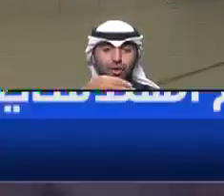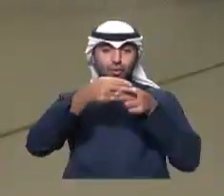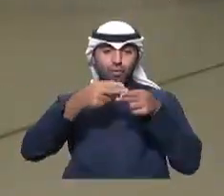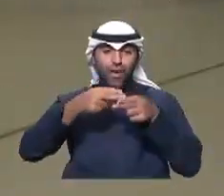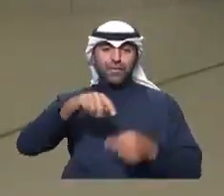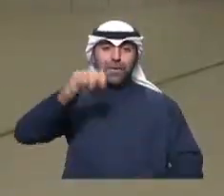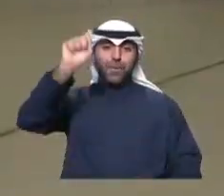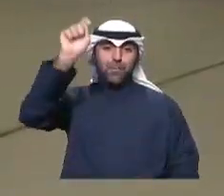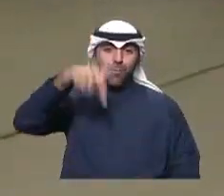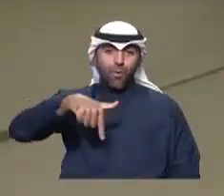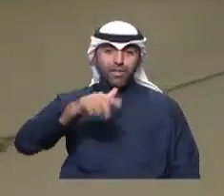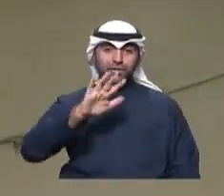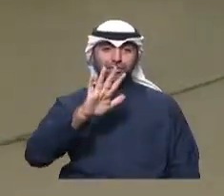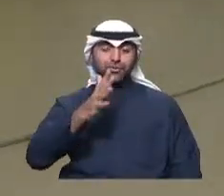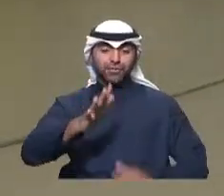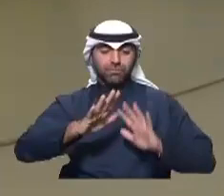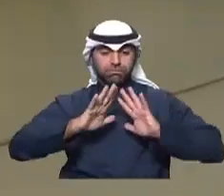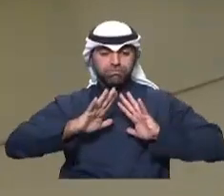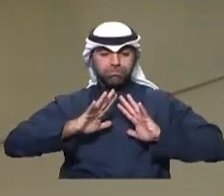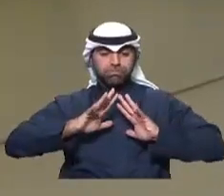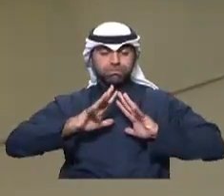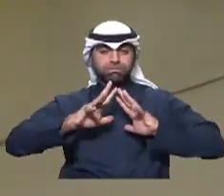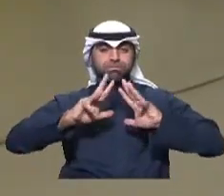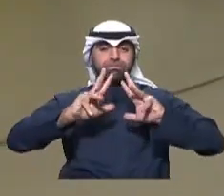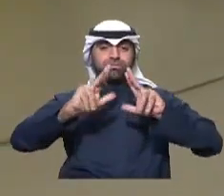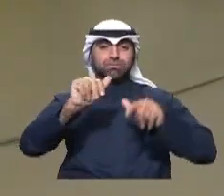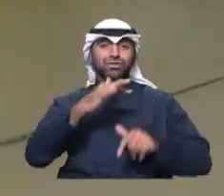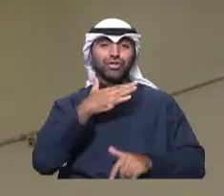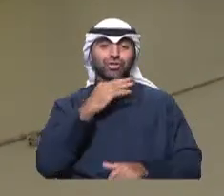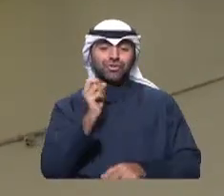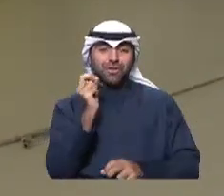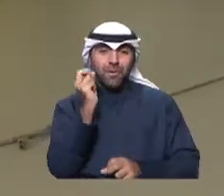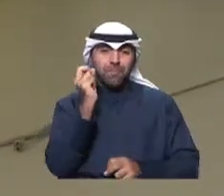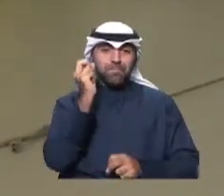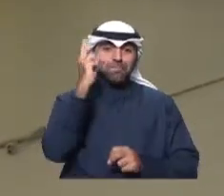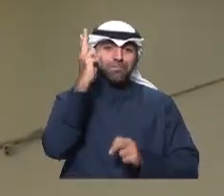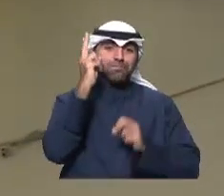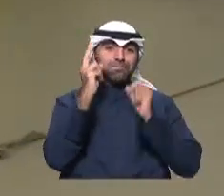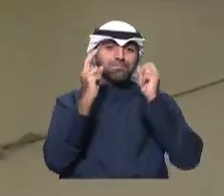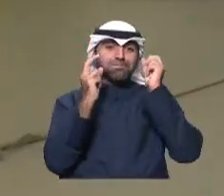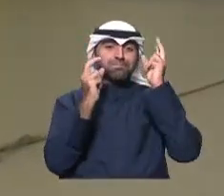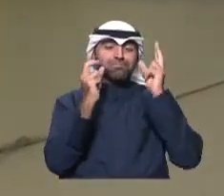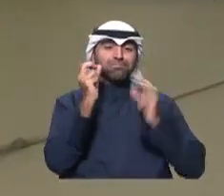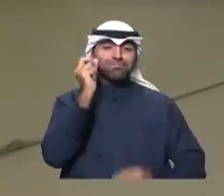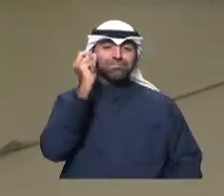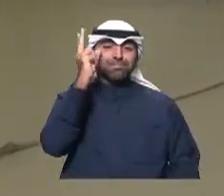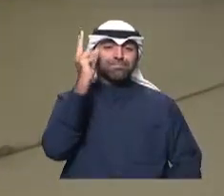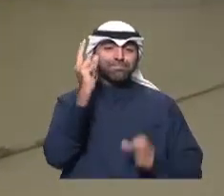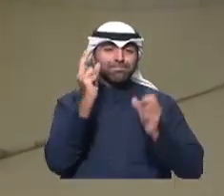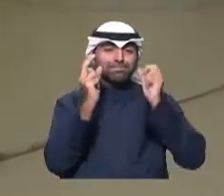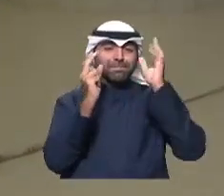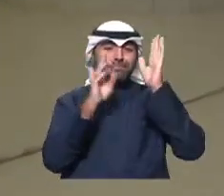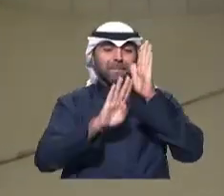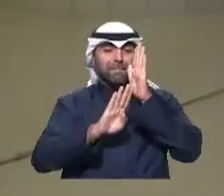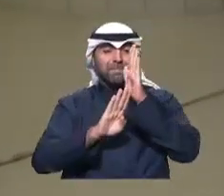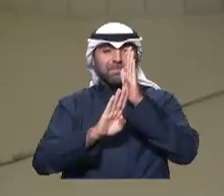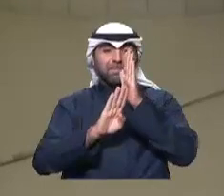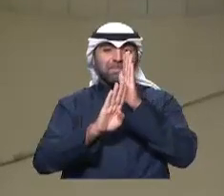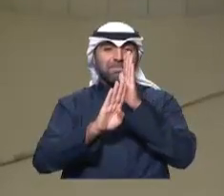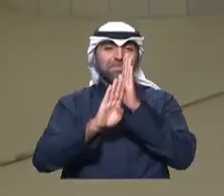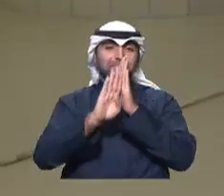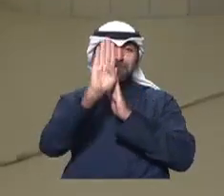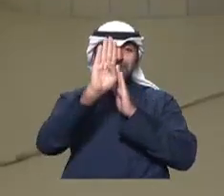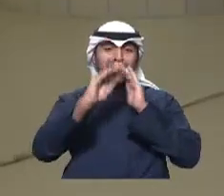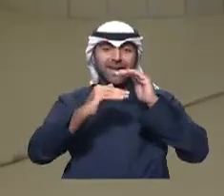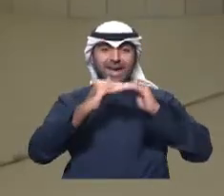مشروعنا هو عبارة عن اسمه ويست وينج، هو عبارة عن إنتاج الجت فيول من الويست بلاستيك، وقود مصاحب للبيئة يختلف